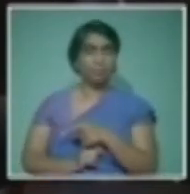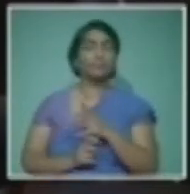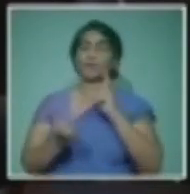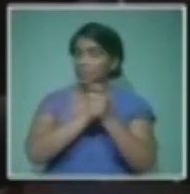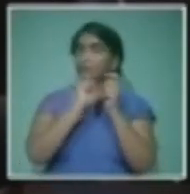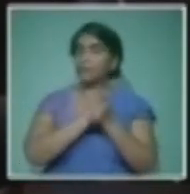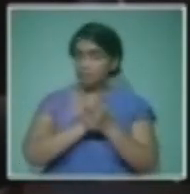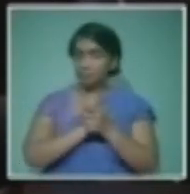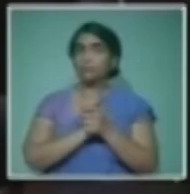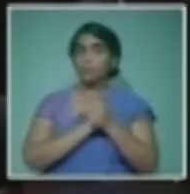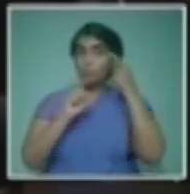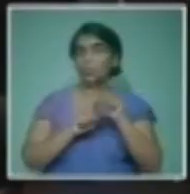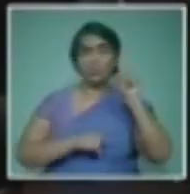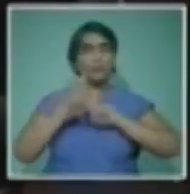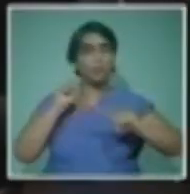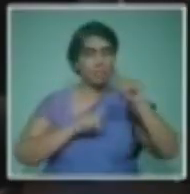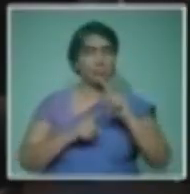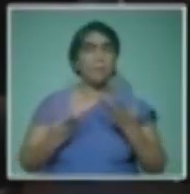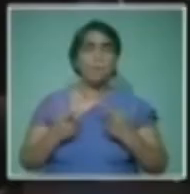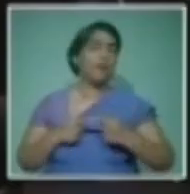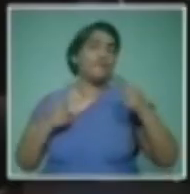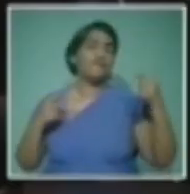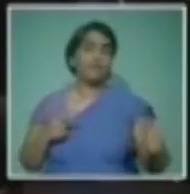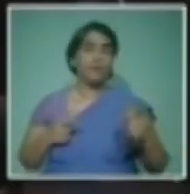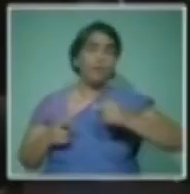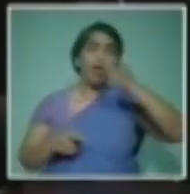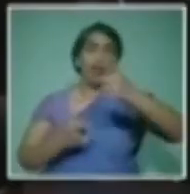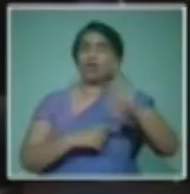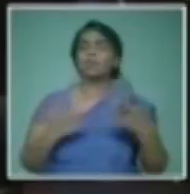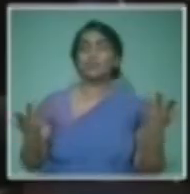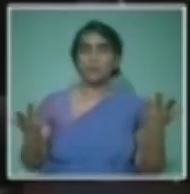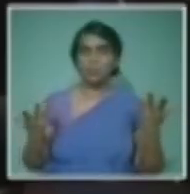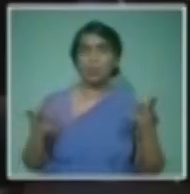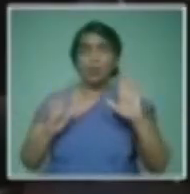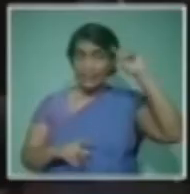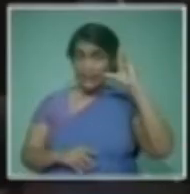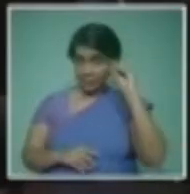සංශෝධනය සාකච්ඡාවට ගැනීමට නොහැකි විපක්ෂයේ එකගතාවයක් නැති නිසා කියලා